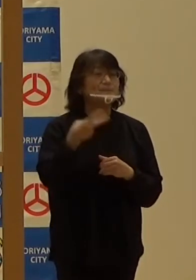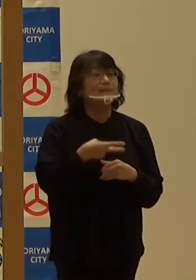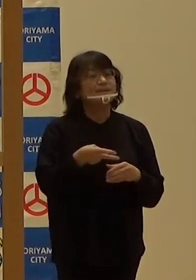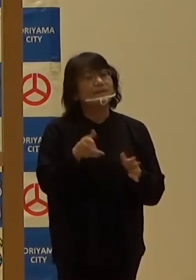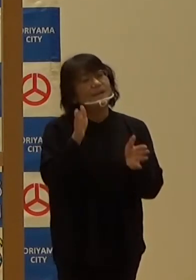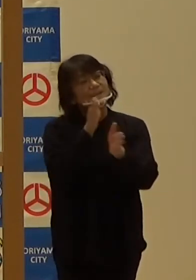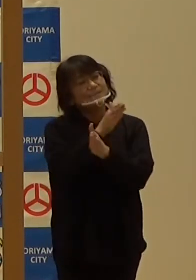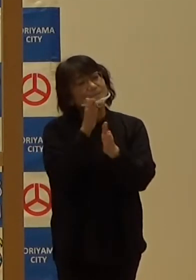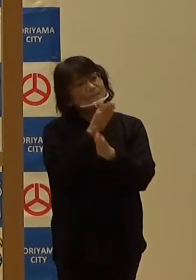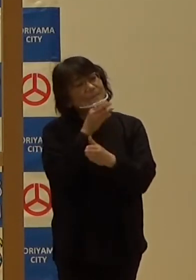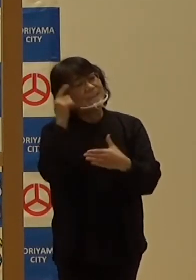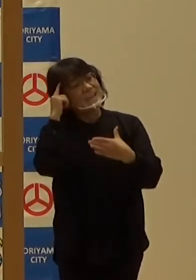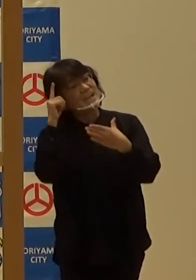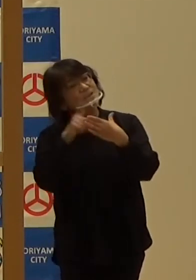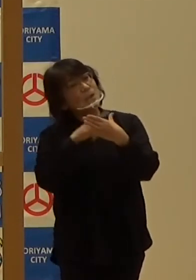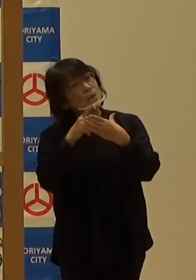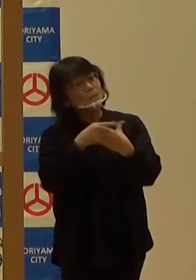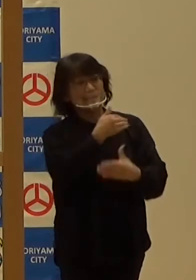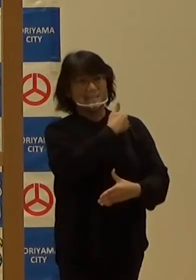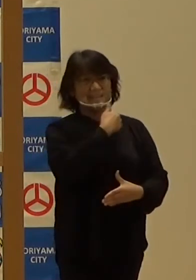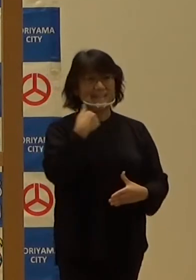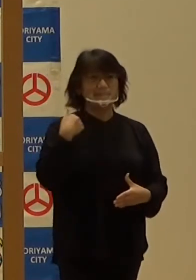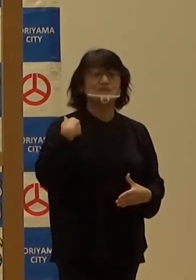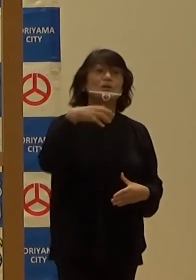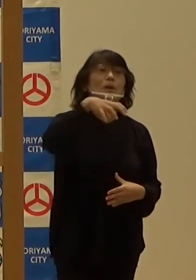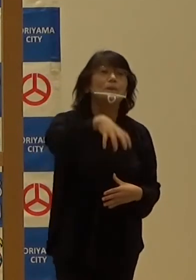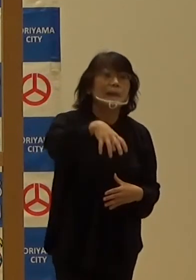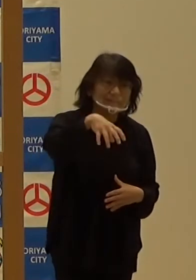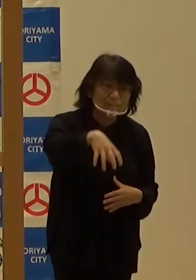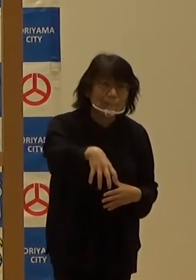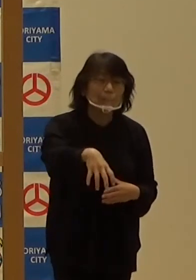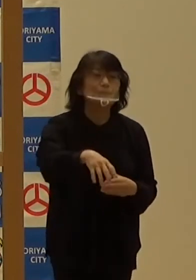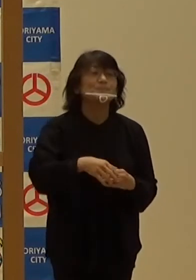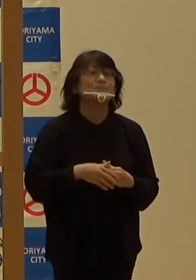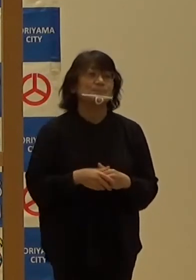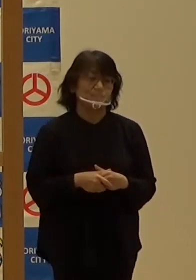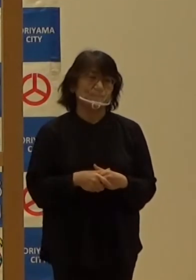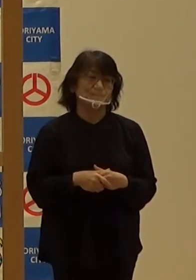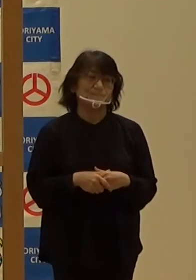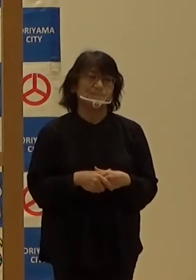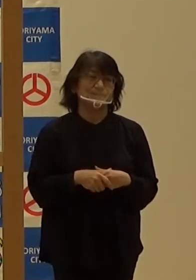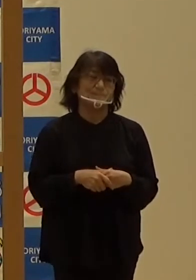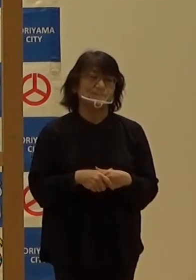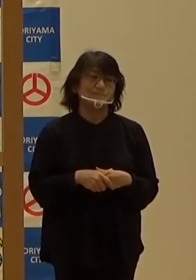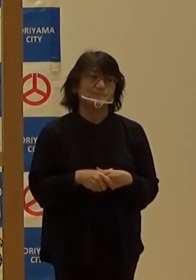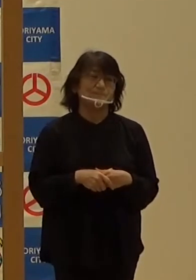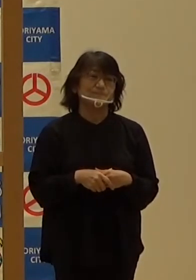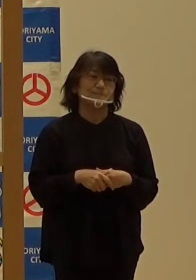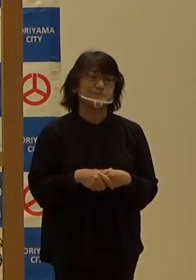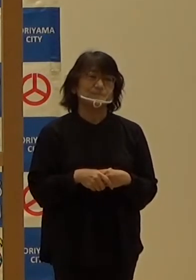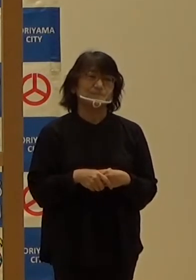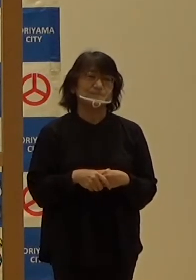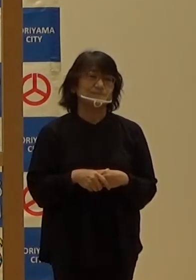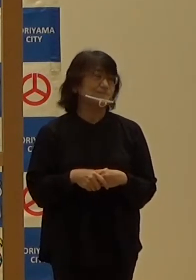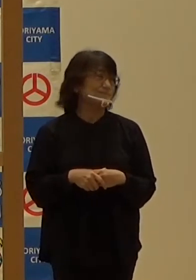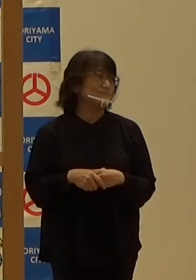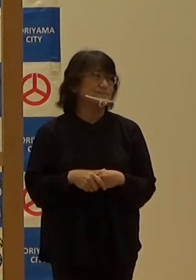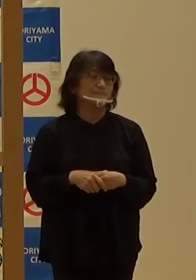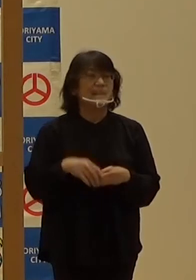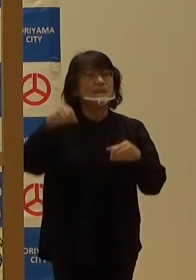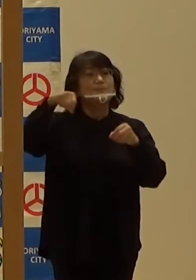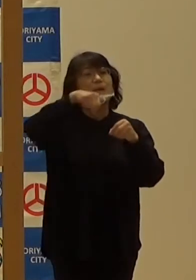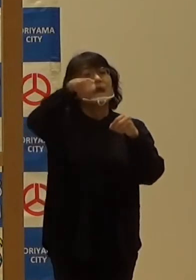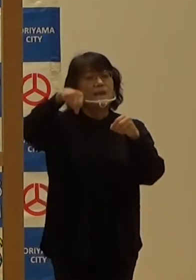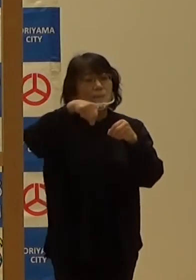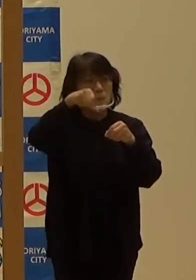憩できるようなもの、まあ、簡単に言ってしまうと、まあ、これも私が言っていいのかどうか分からないんですけど、まあ、例えばコーヒーショップ